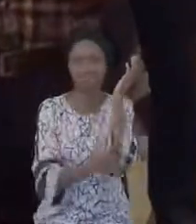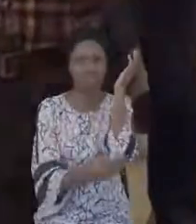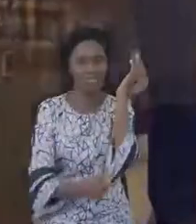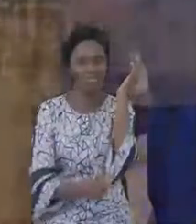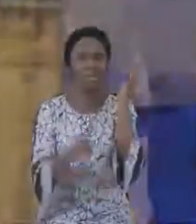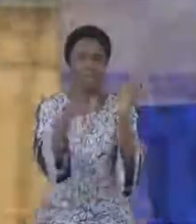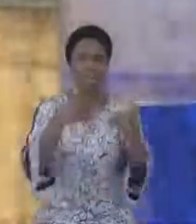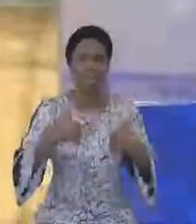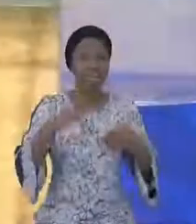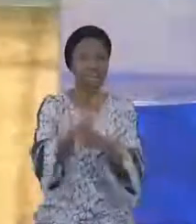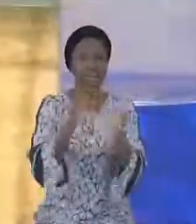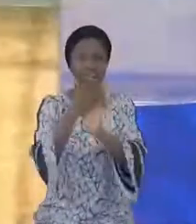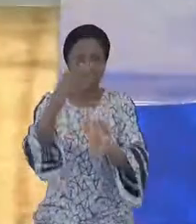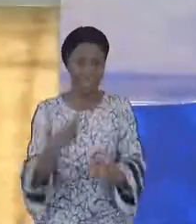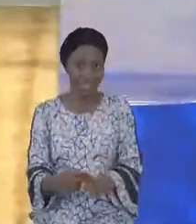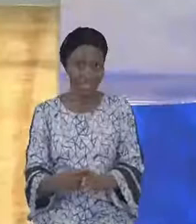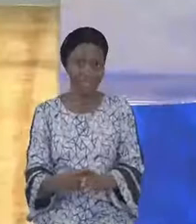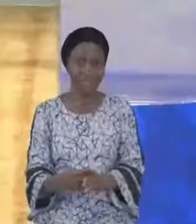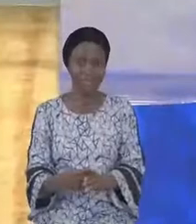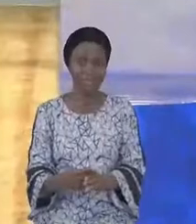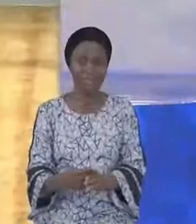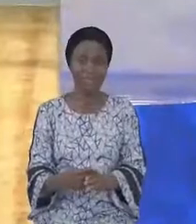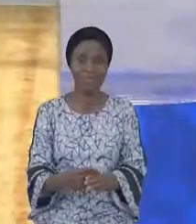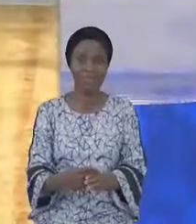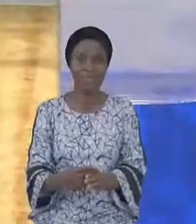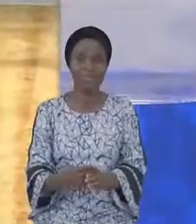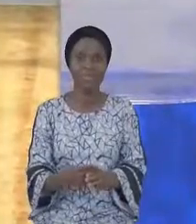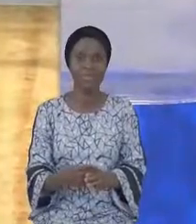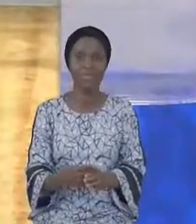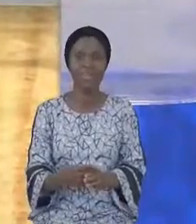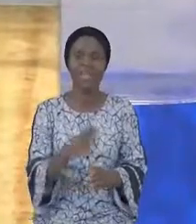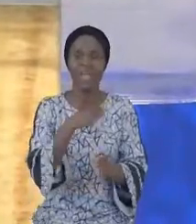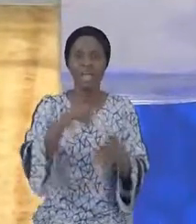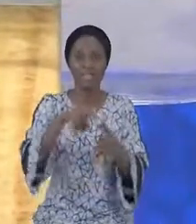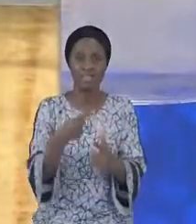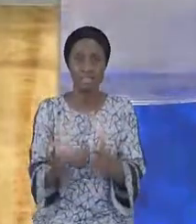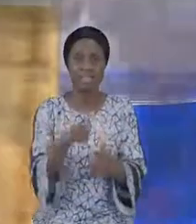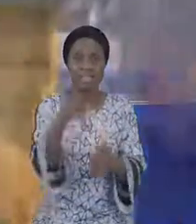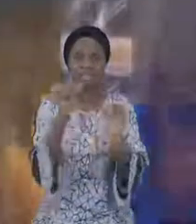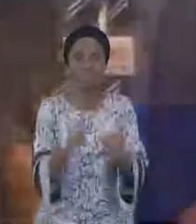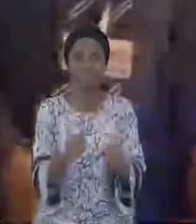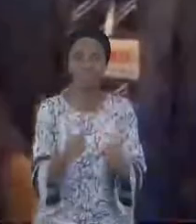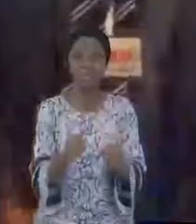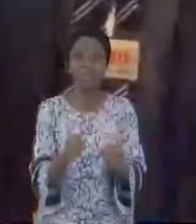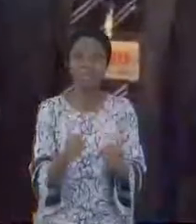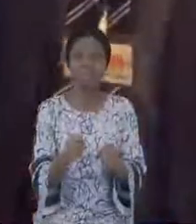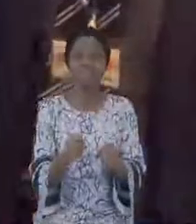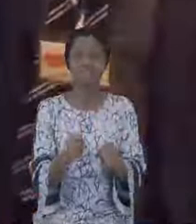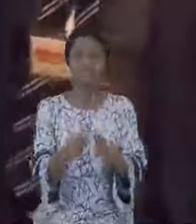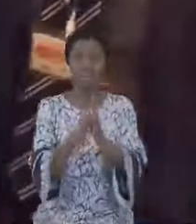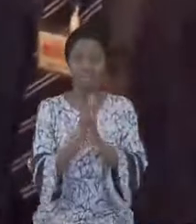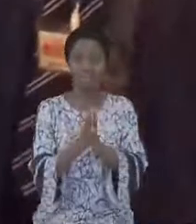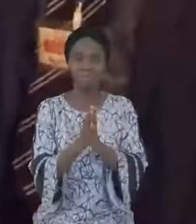as toutes les provisions. Il subvient à tous tes besoins. Et maintenant, tu peux même donner aux